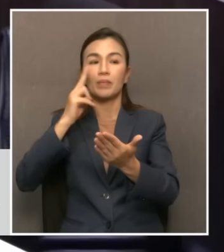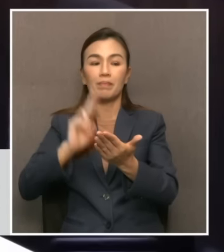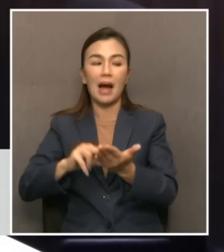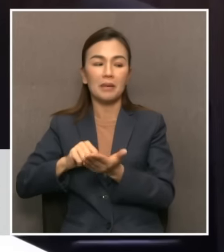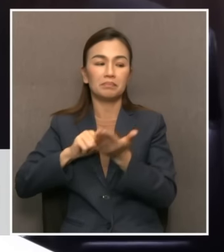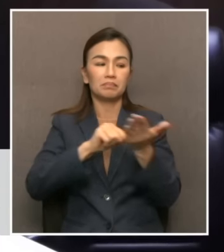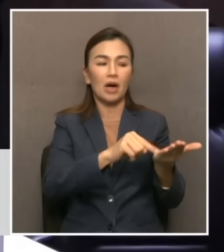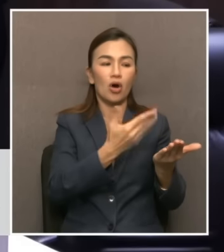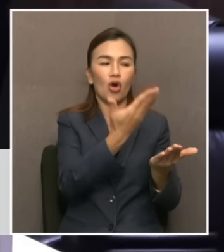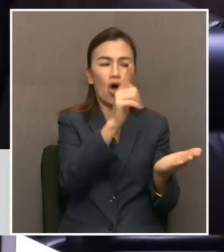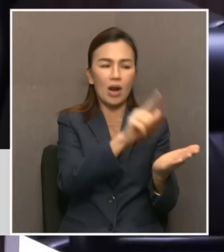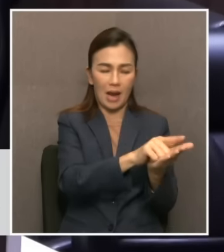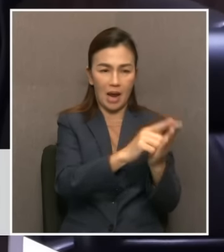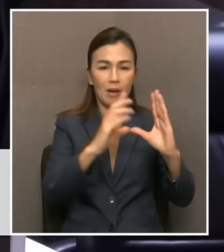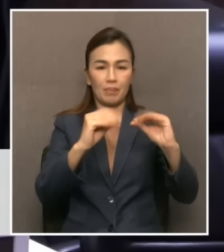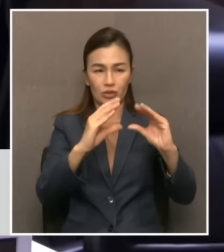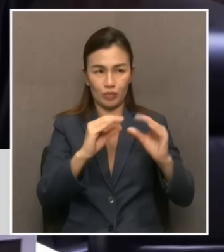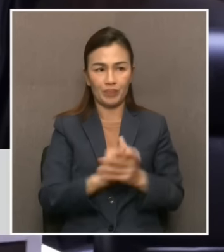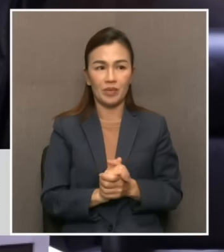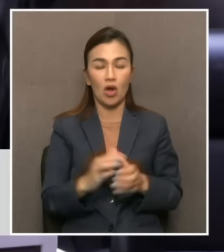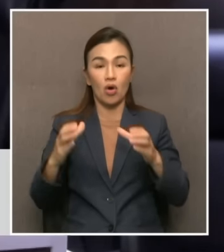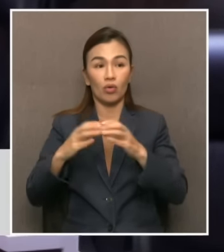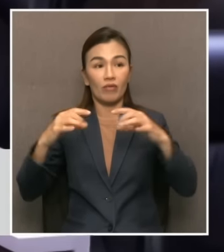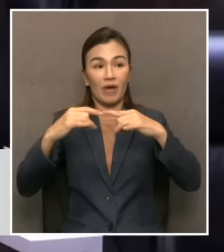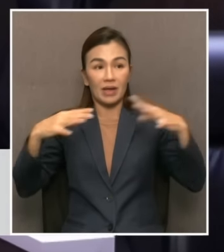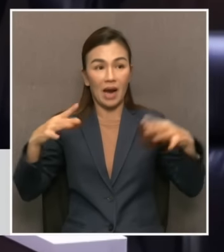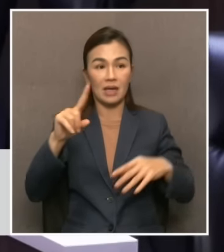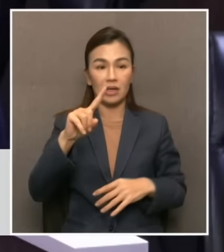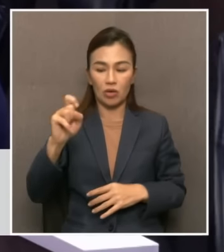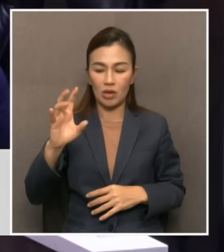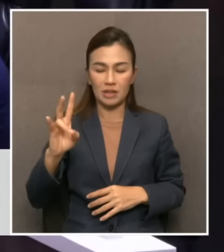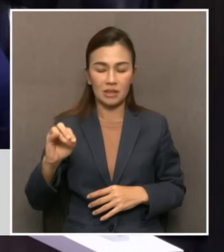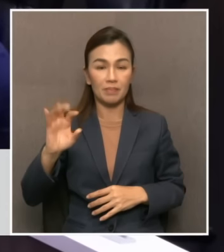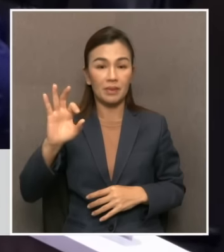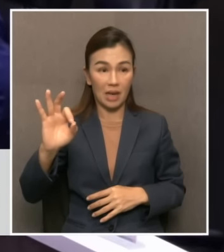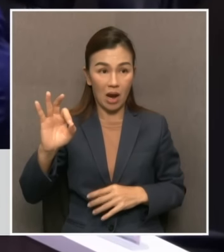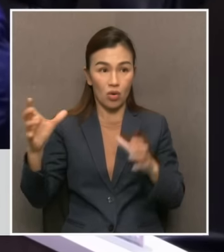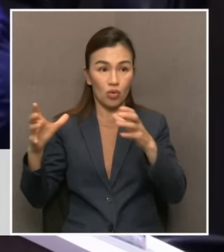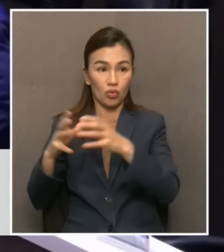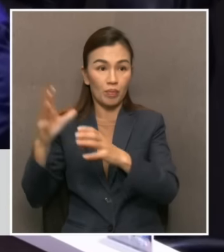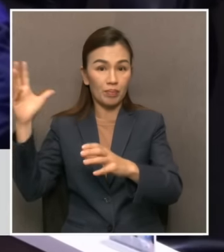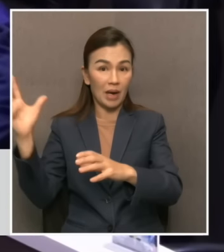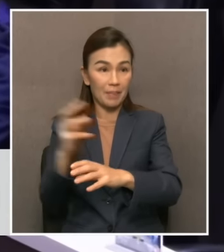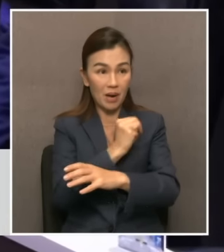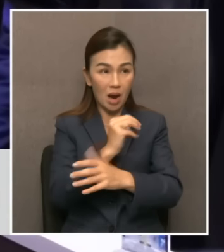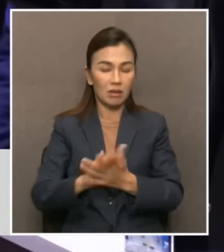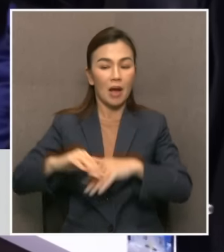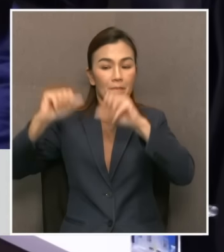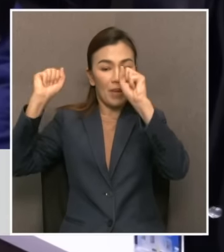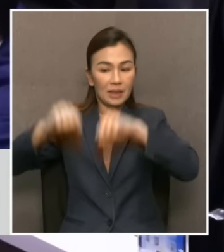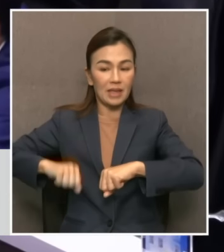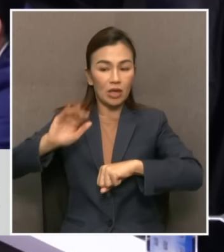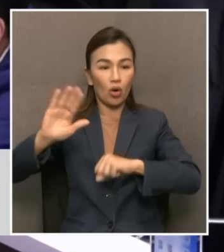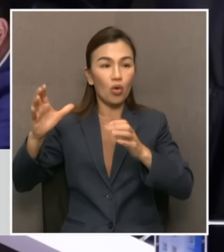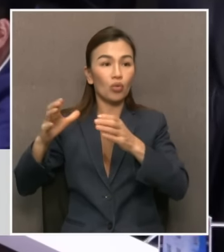ค่ะขณะที่พรรคร่วมฝ่ายค้าน179เสียงนะคะพบว่าแต่ละพรรคการเมืองนั้นโหวตตามมติของพรรคตัวเ